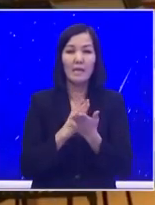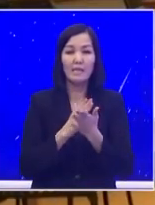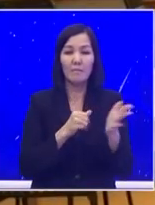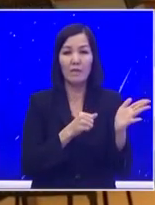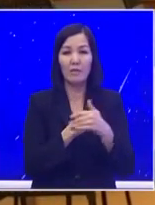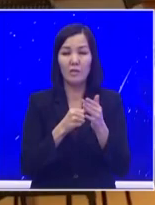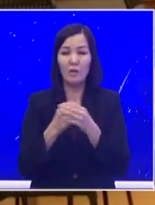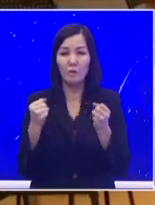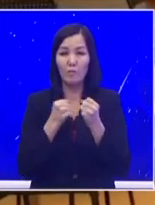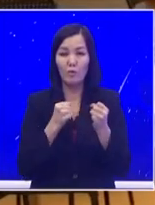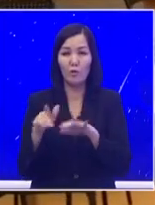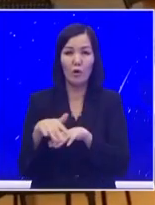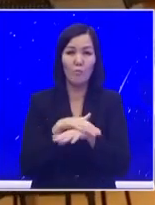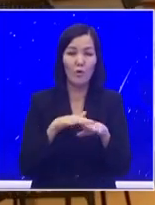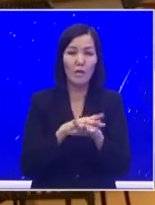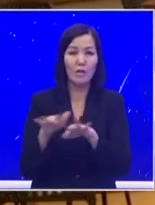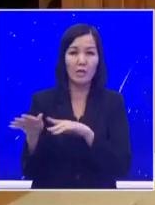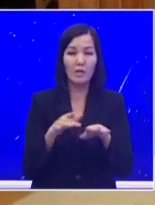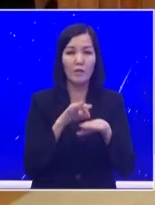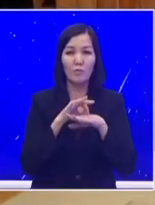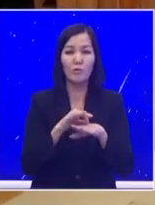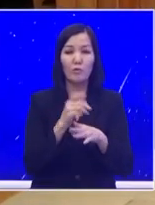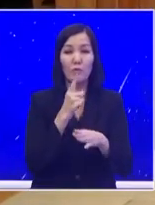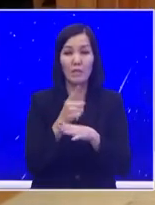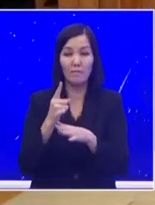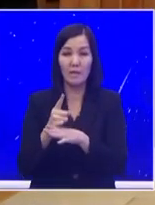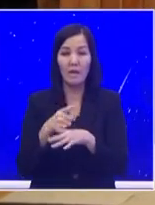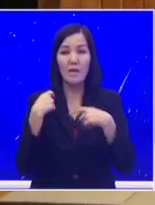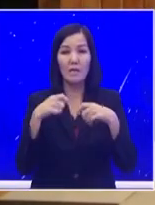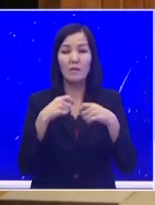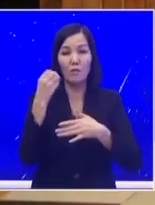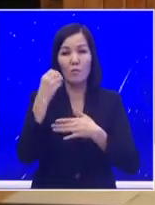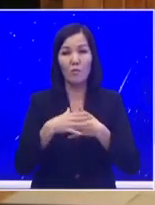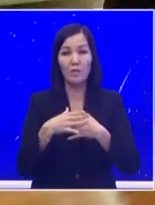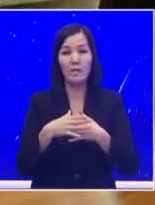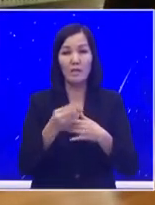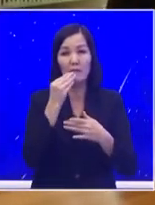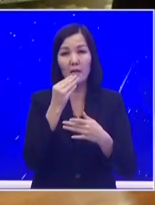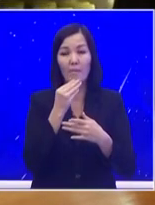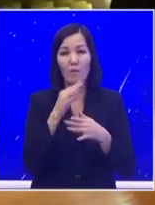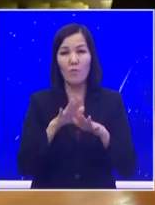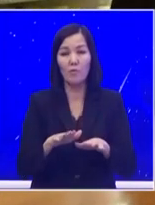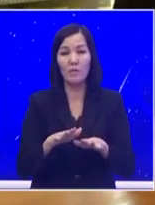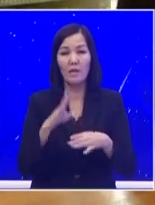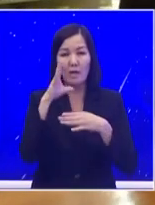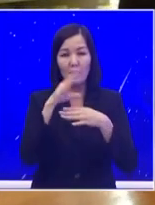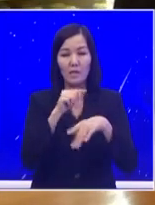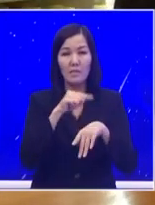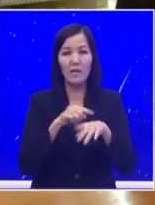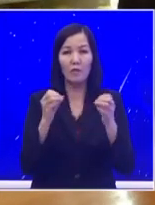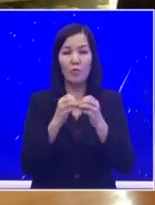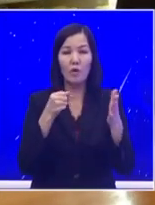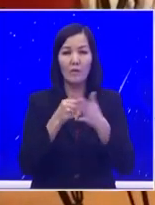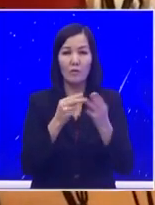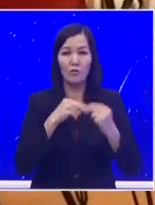спорттық, мәдени бұқаралық шараларды өткізуге тыйым салынған. Сауда орталықтарынан бөлек тамақтану орындары кешкі сағат 10-ға дейін